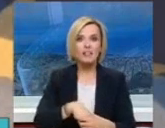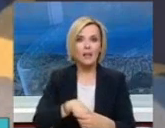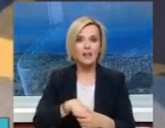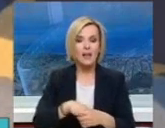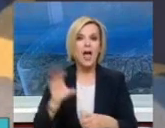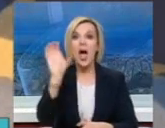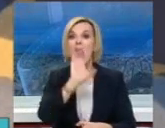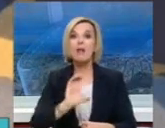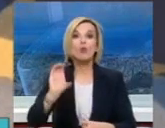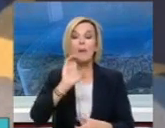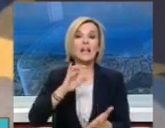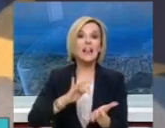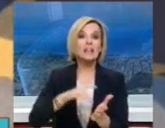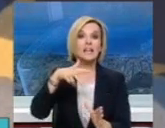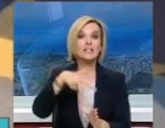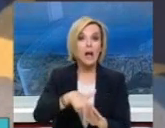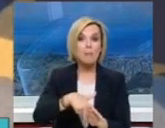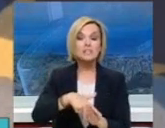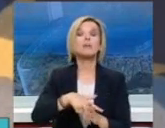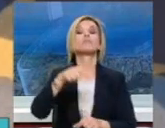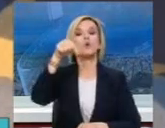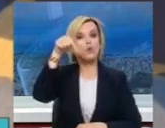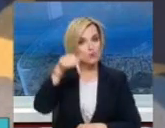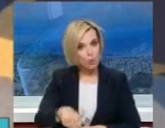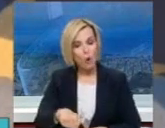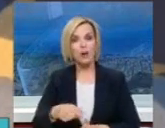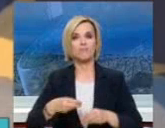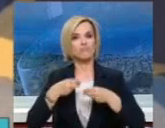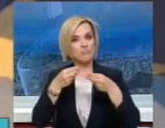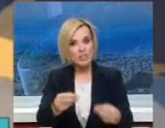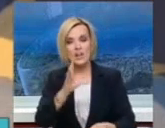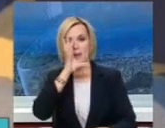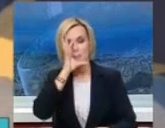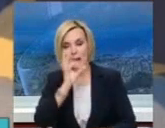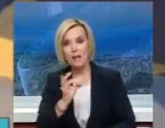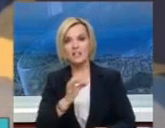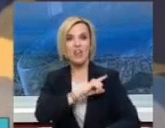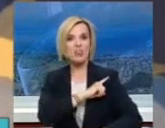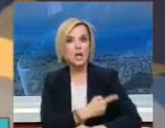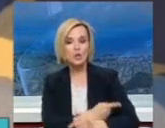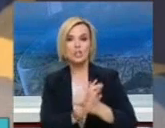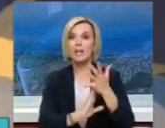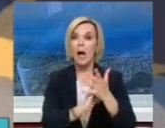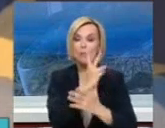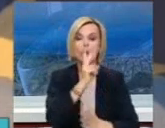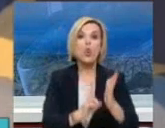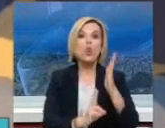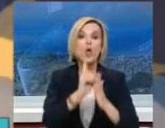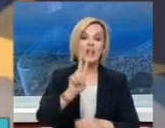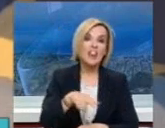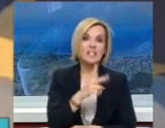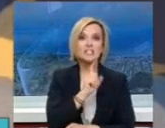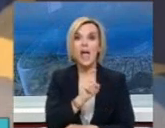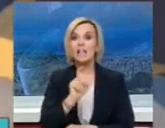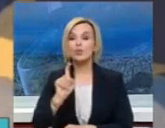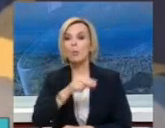Κεντρικής Τράπεζας, που δίνει τη δυνατότητα αγοράς περίπου 12 δισεκατομμυρίων ευρώ ελληνικών ομολόγων,